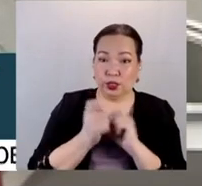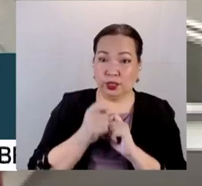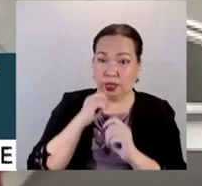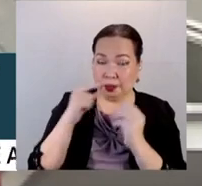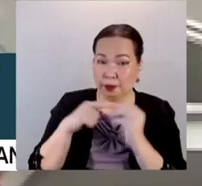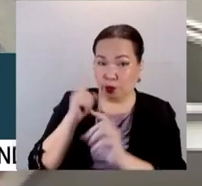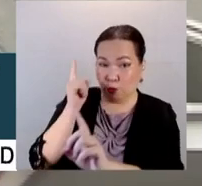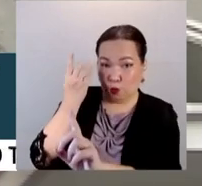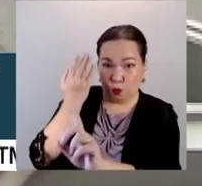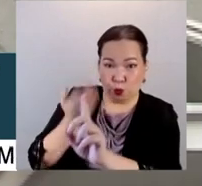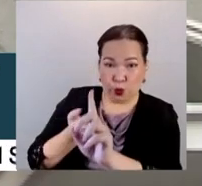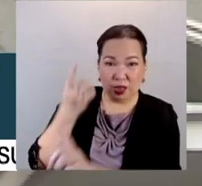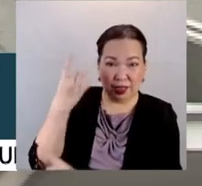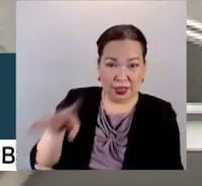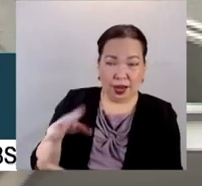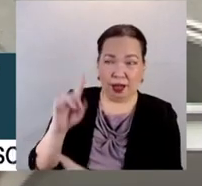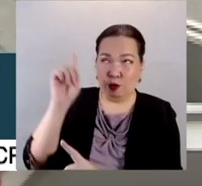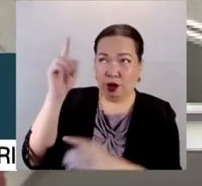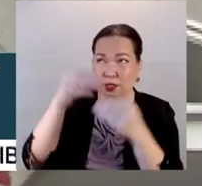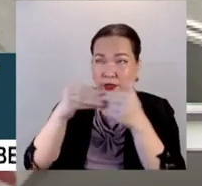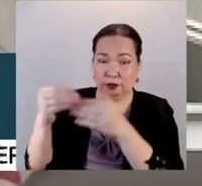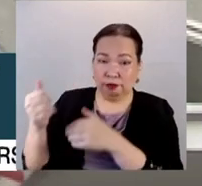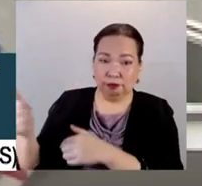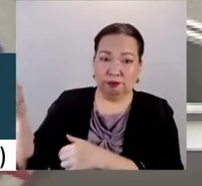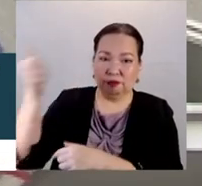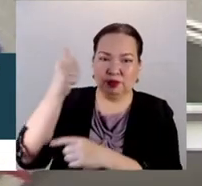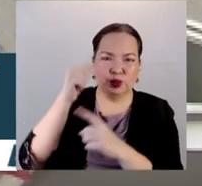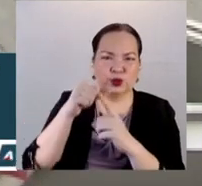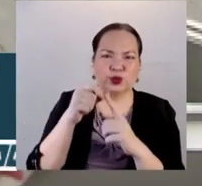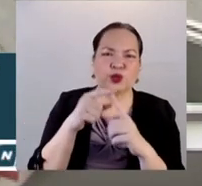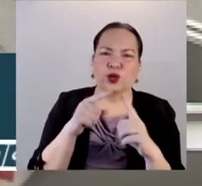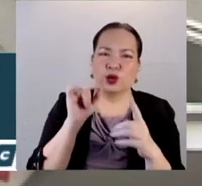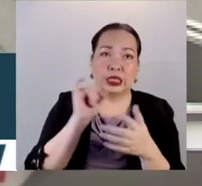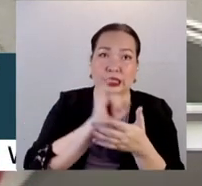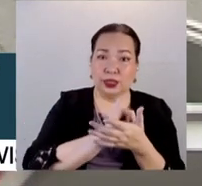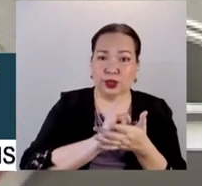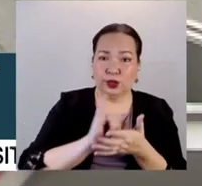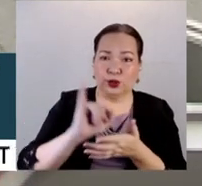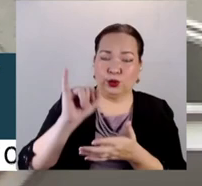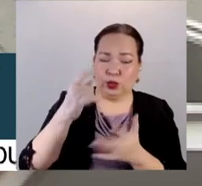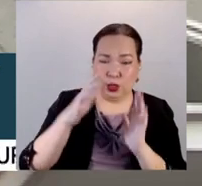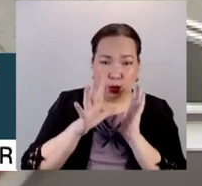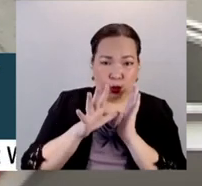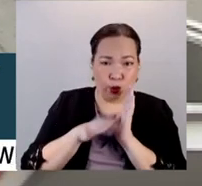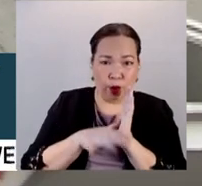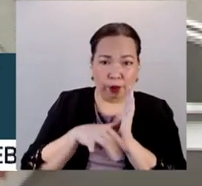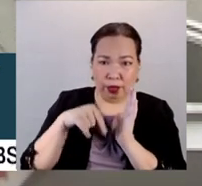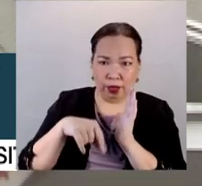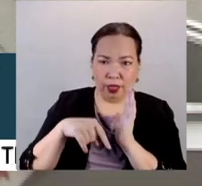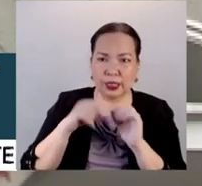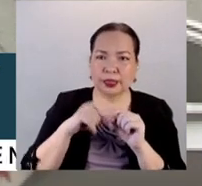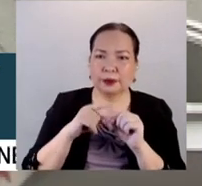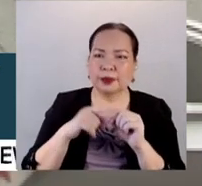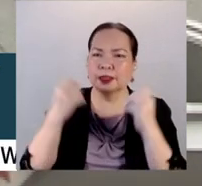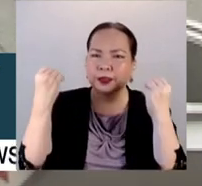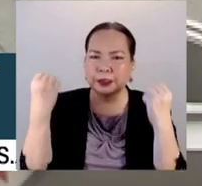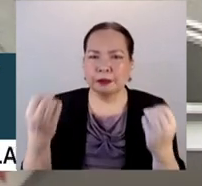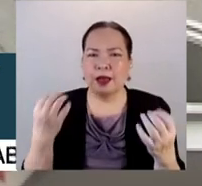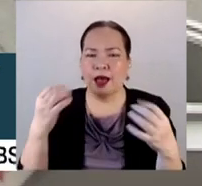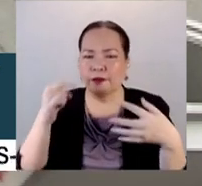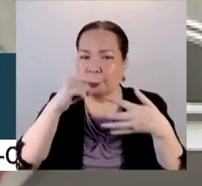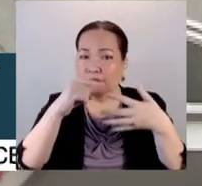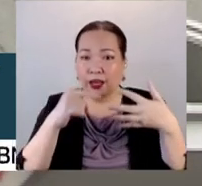po nakadepende sa isang pinuno. Ang reforma sa isang institusyon katulad ng commissional election will depend on a lot of things, most